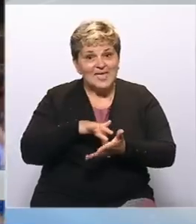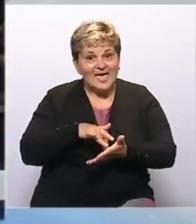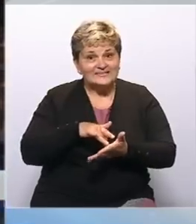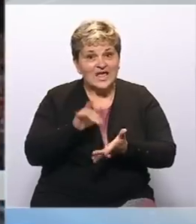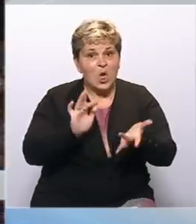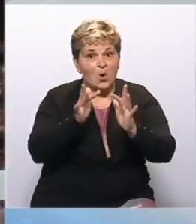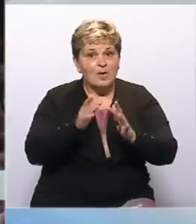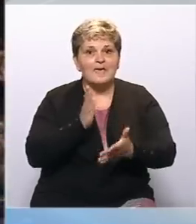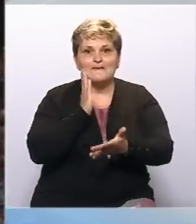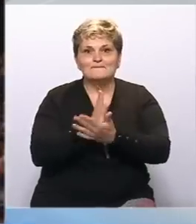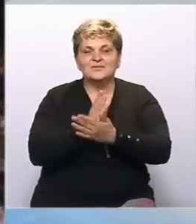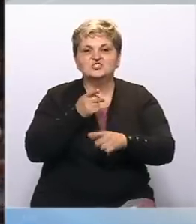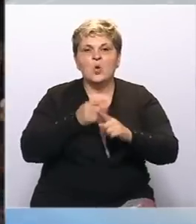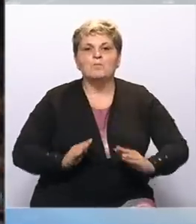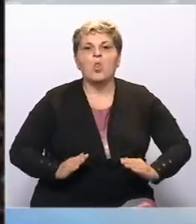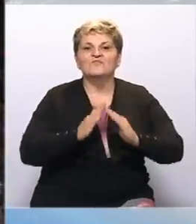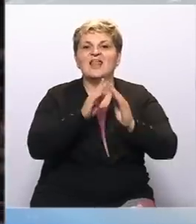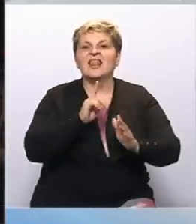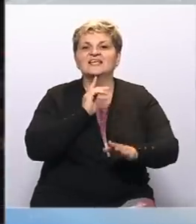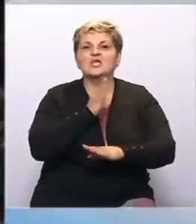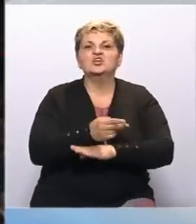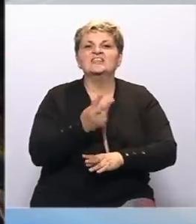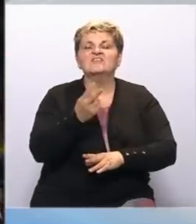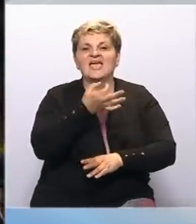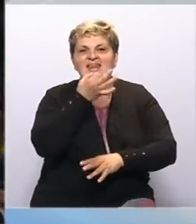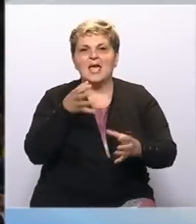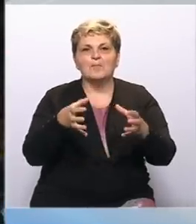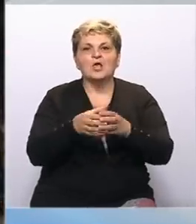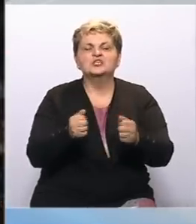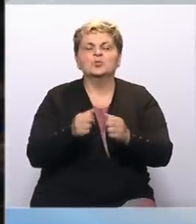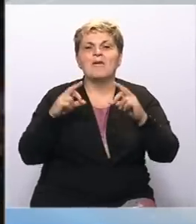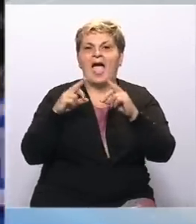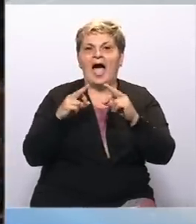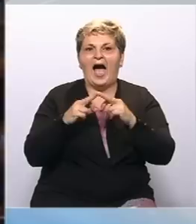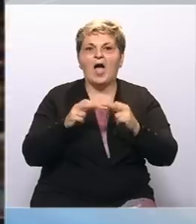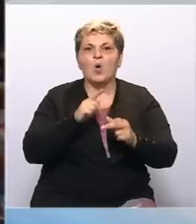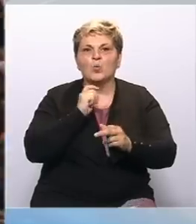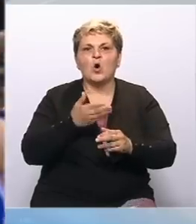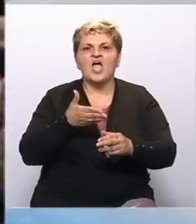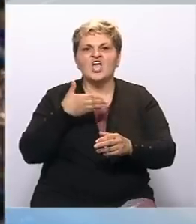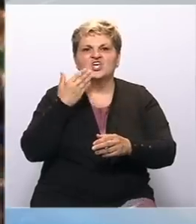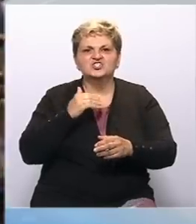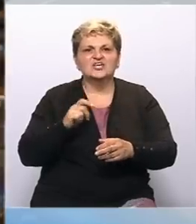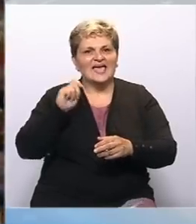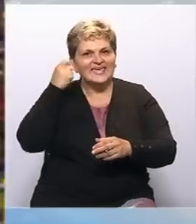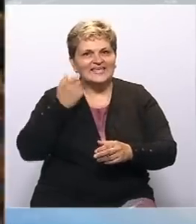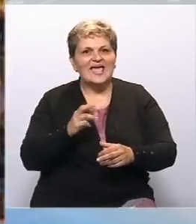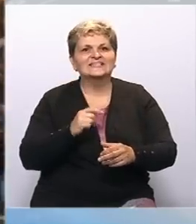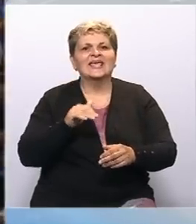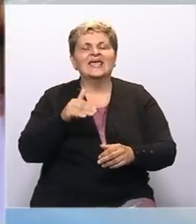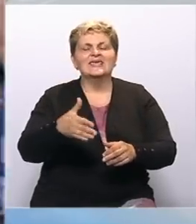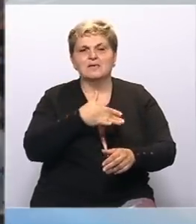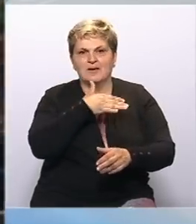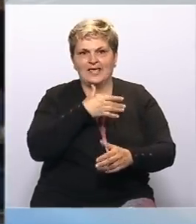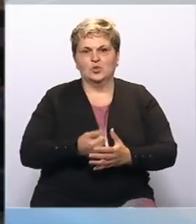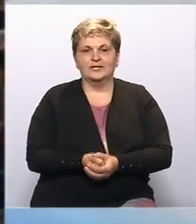ovom turniru, plasirat će se u polufinale gdje će ući i dvije najbolje ekipe iz grupe A, u kojoj su Češka, Izrael, Estonija i Sjeverna